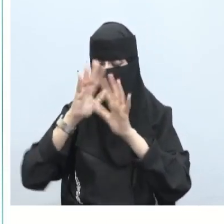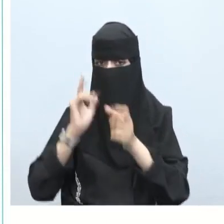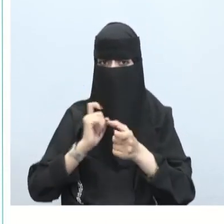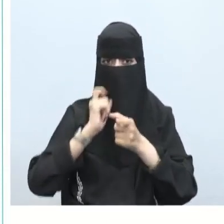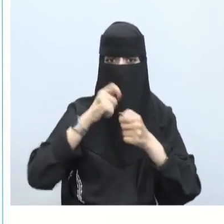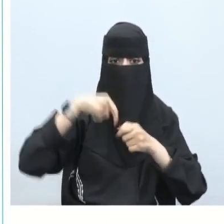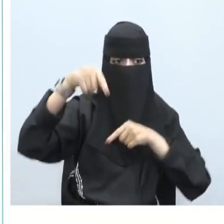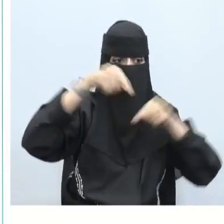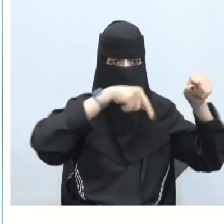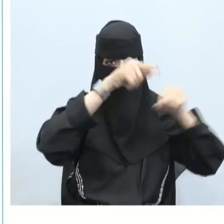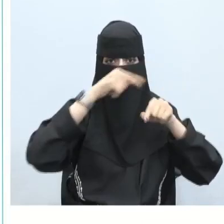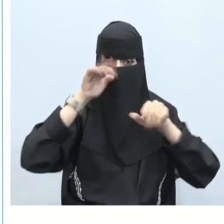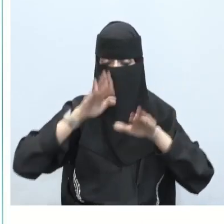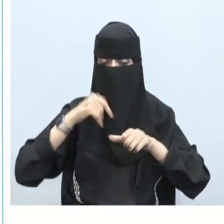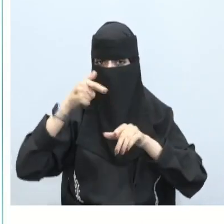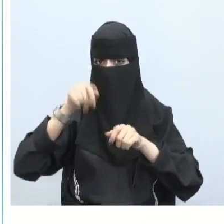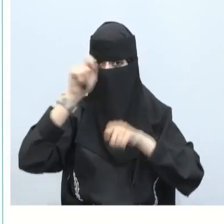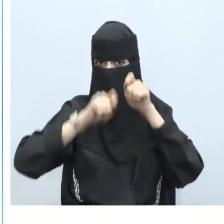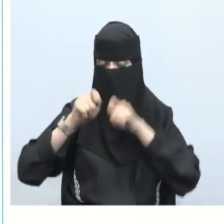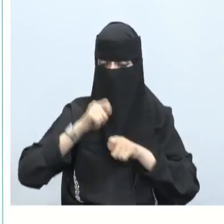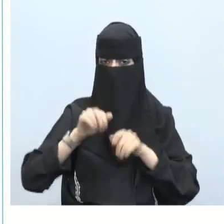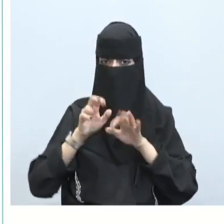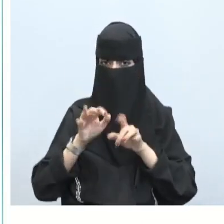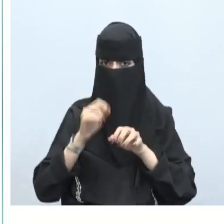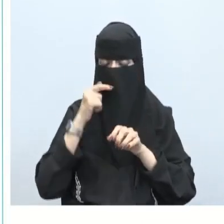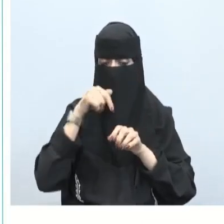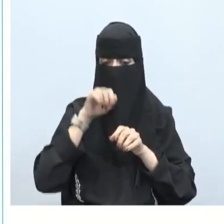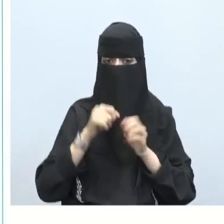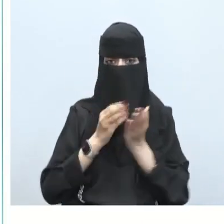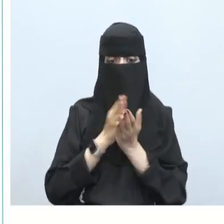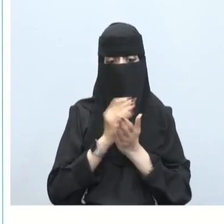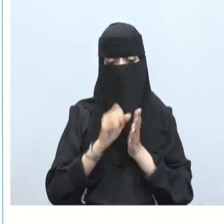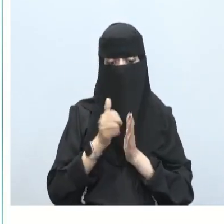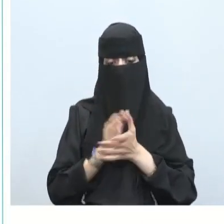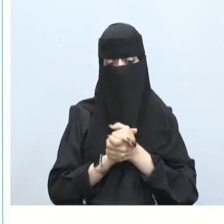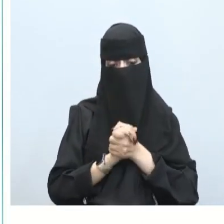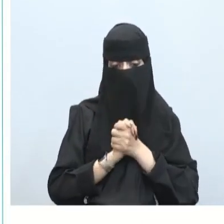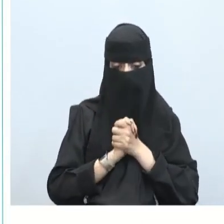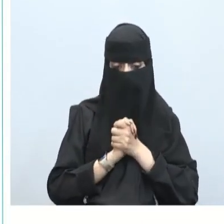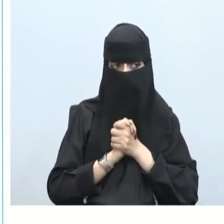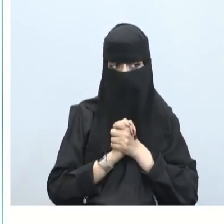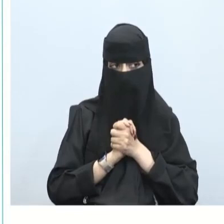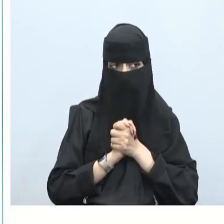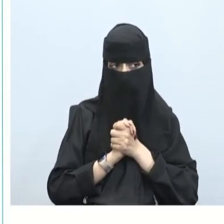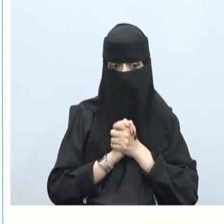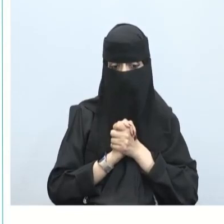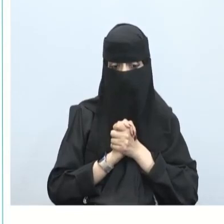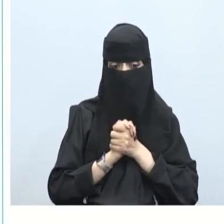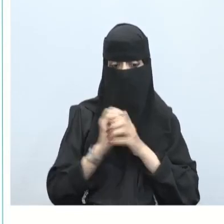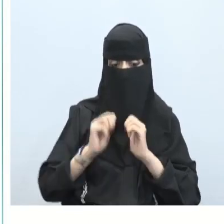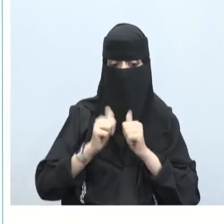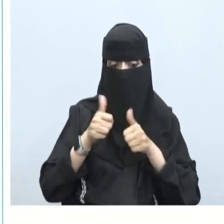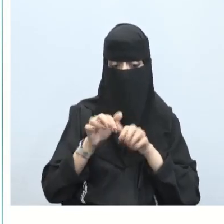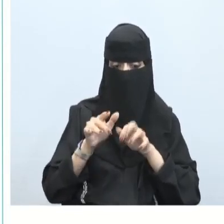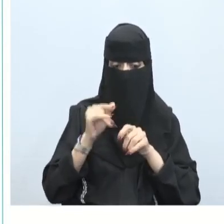جميع الطلبات لذلك لجوا الى استخدام التقنيات وابتكار طرق جديده ايضا مكنت التقنيات